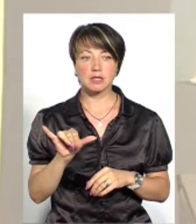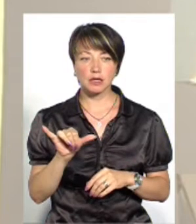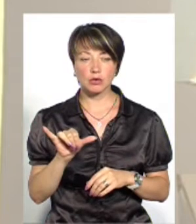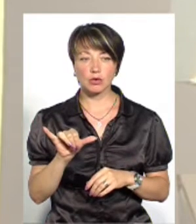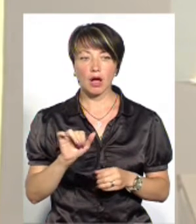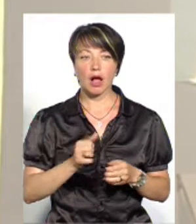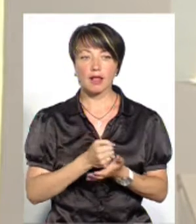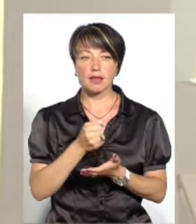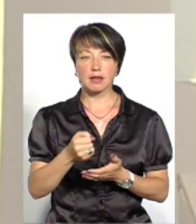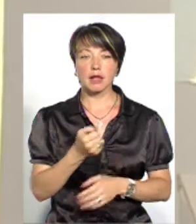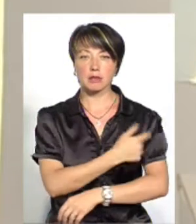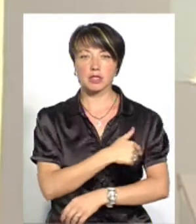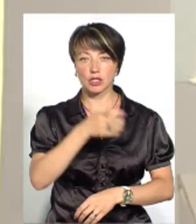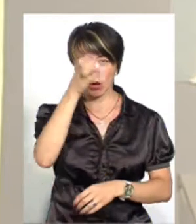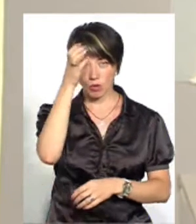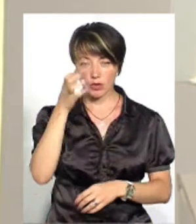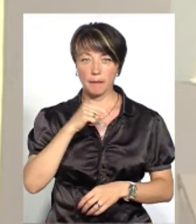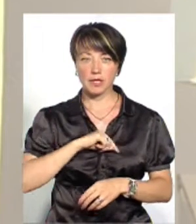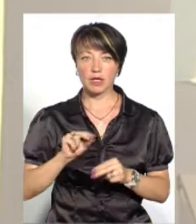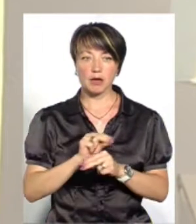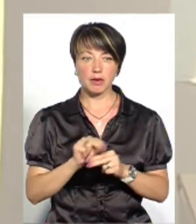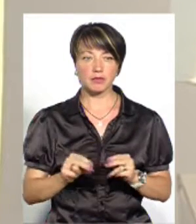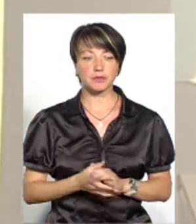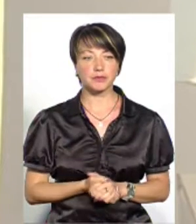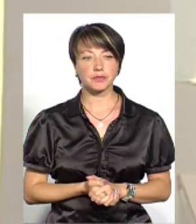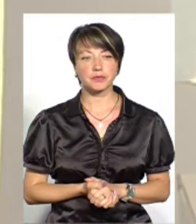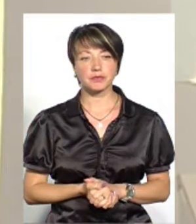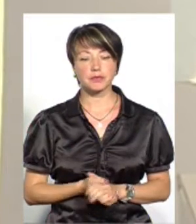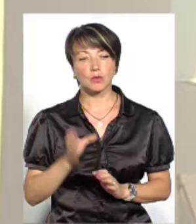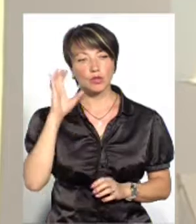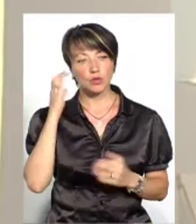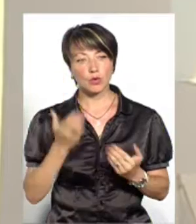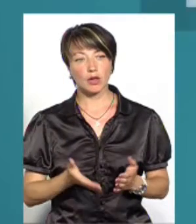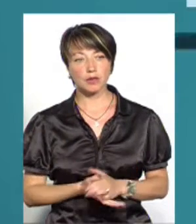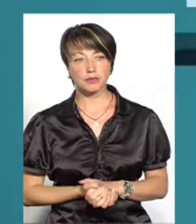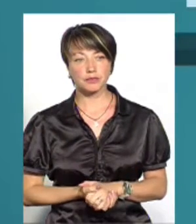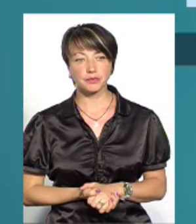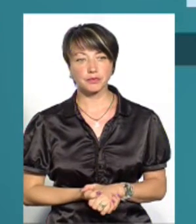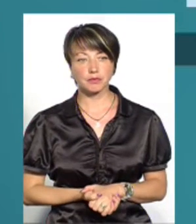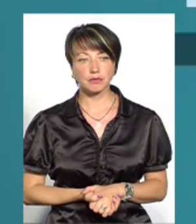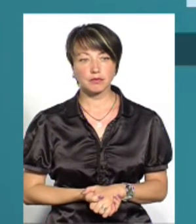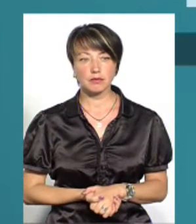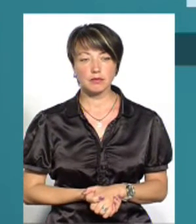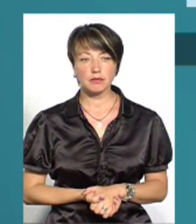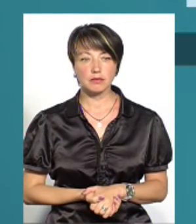університету, кандидат медичних наук, психотерапевт Віталій Кабашнюк. Послухаємо.